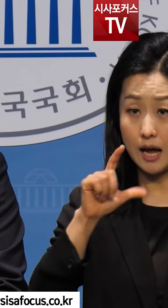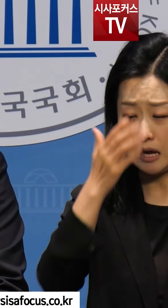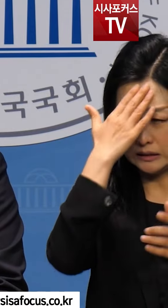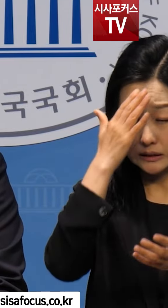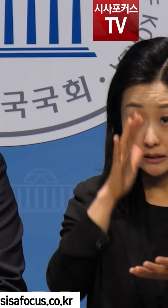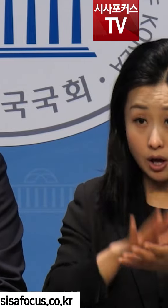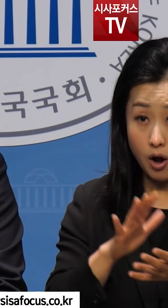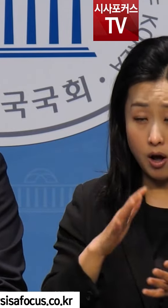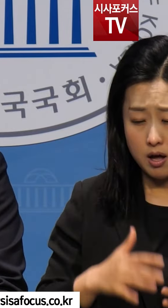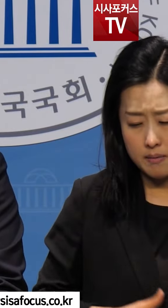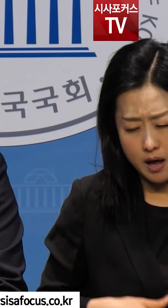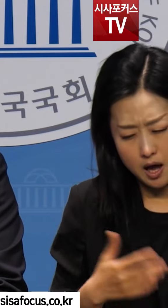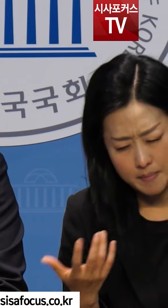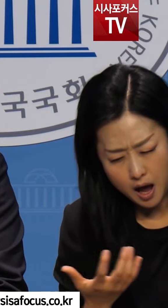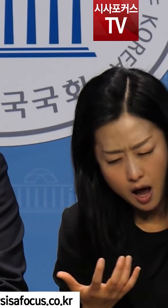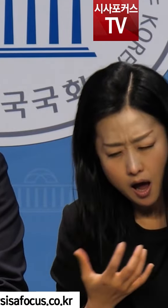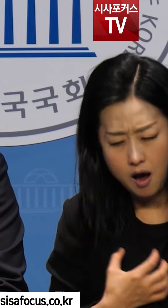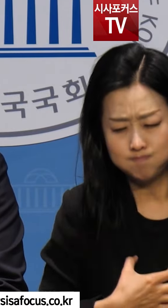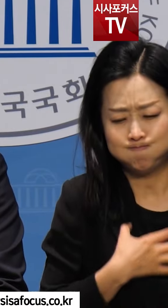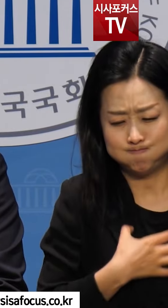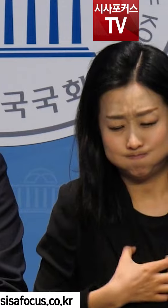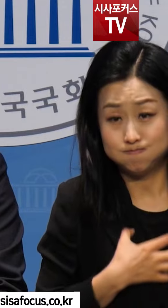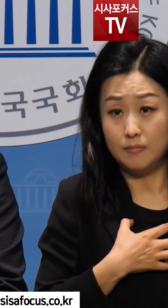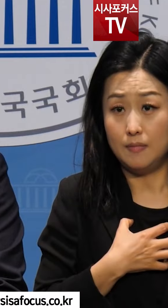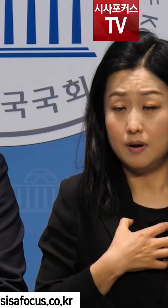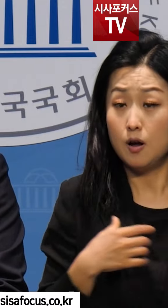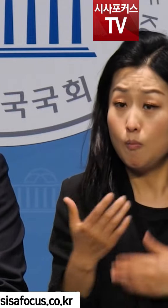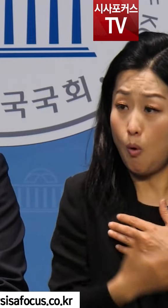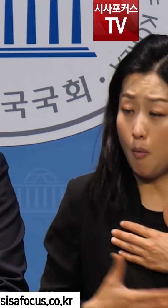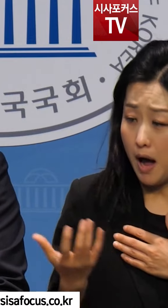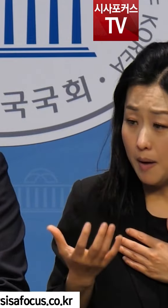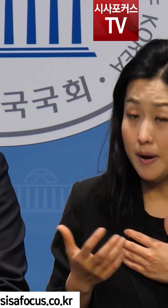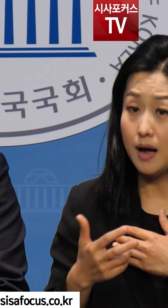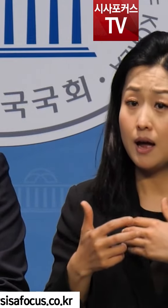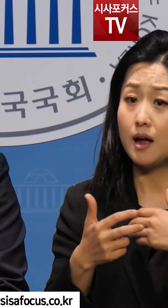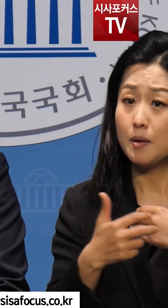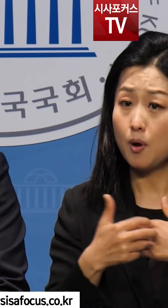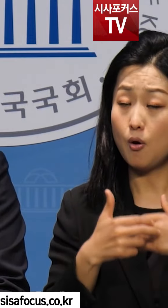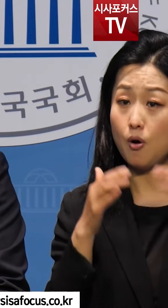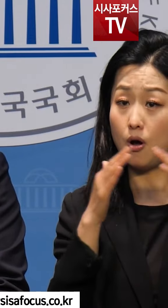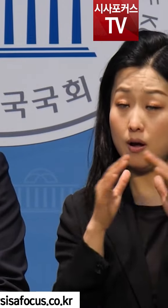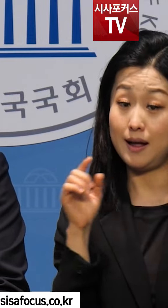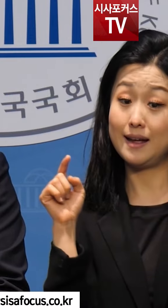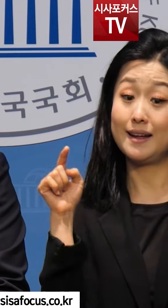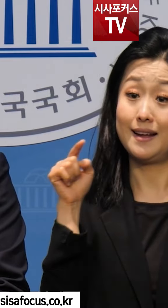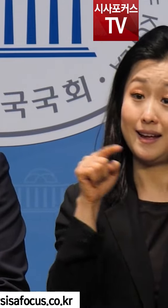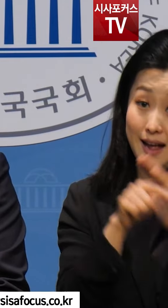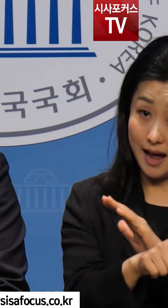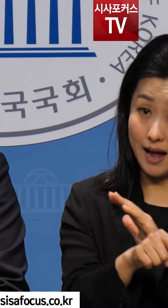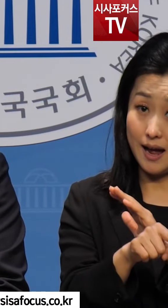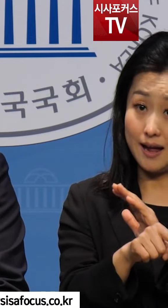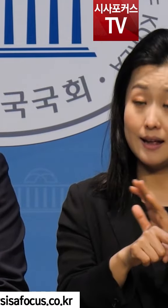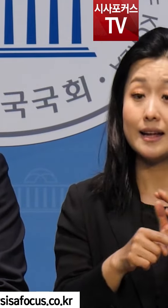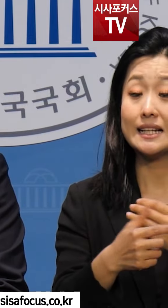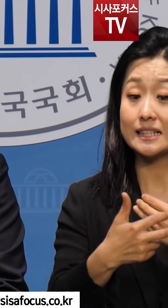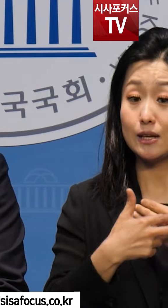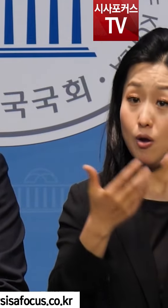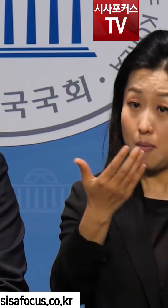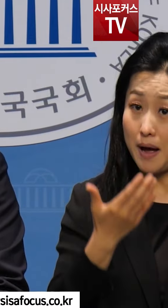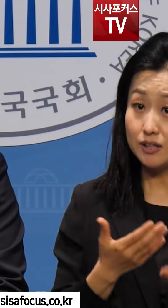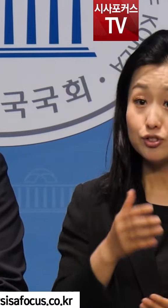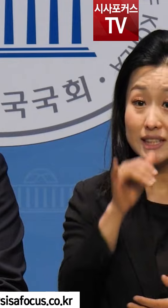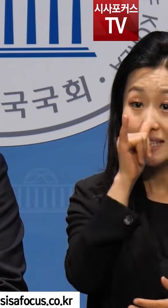고열, 복통, 메스꺼움 등 몸이 아파서 운 좋게 종합병원 응급실에서 진료를